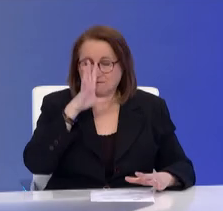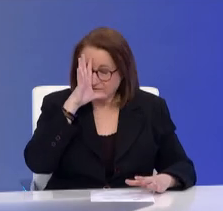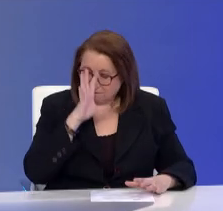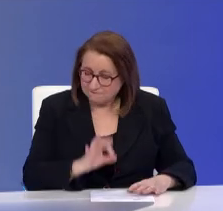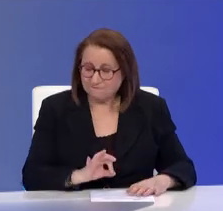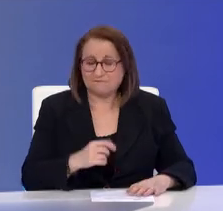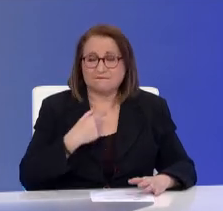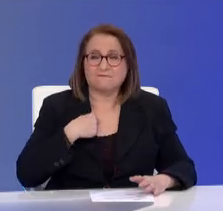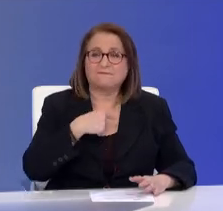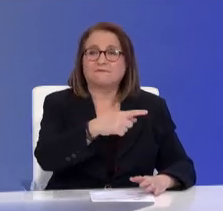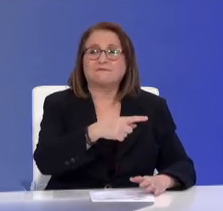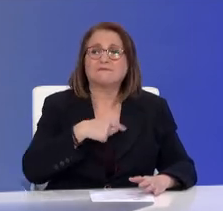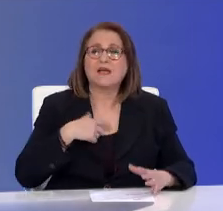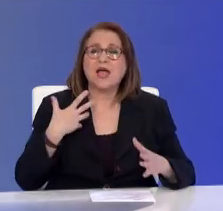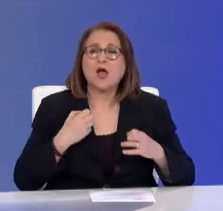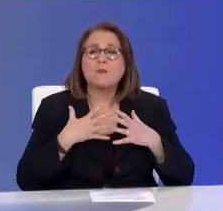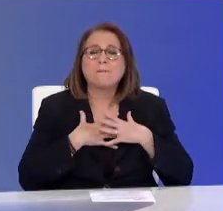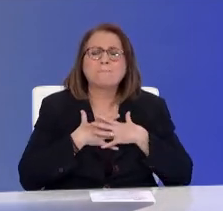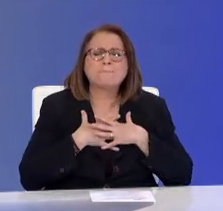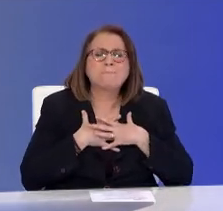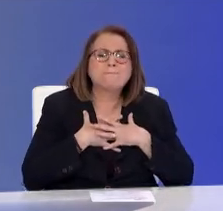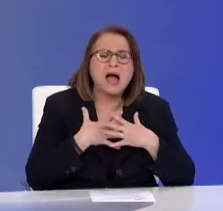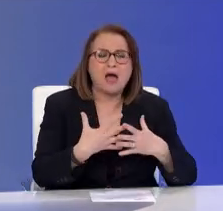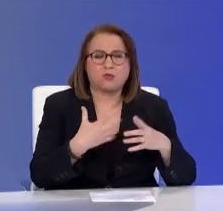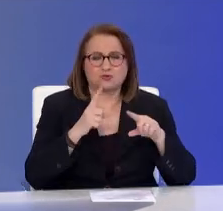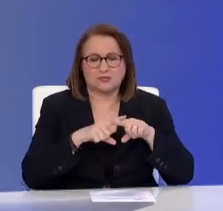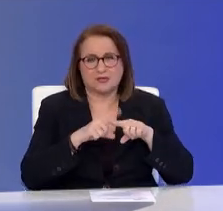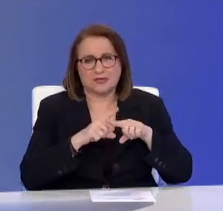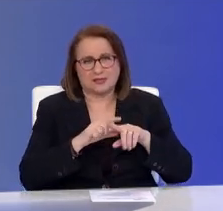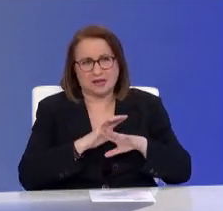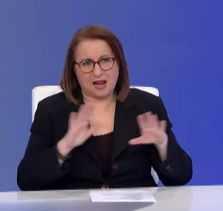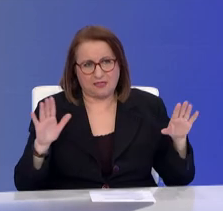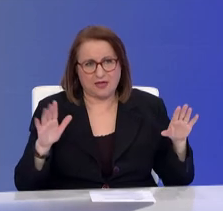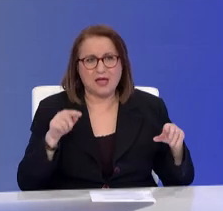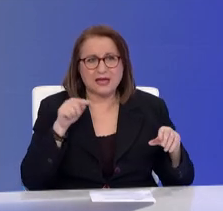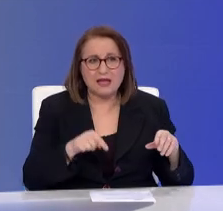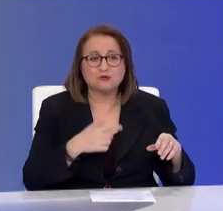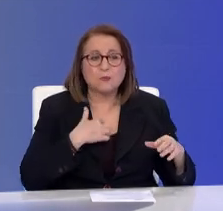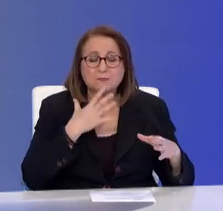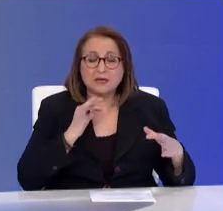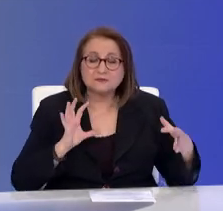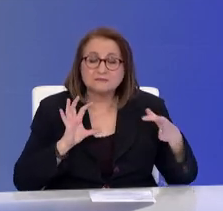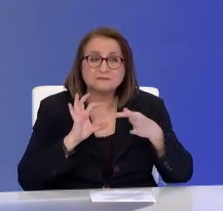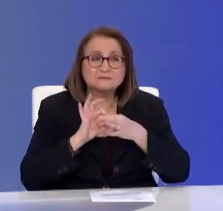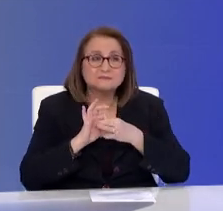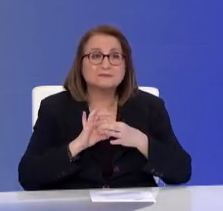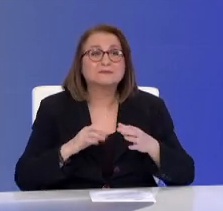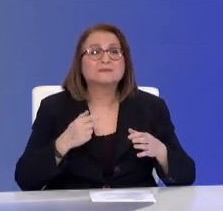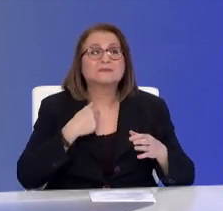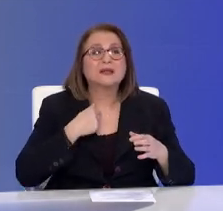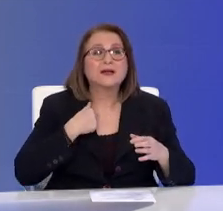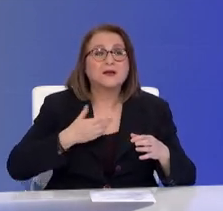το ίδιο πάθος για την Ελλάδα και αυτός είναι ο κοινός μας δεσμός. Γνώρισα